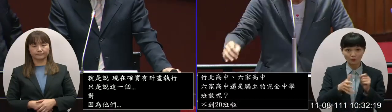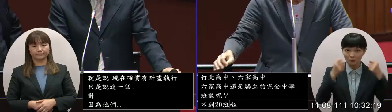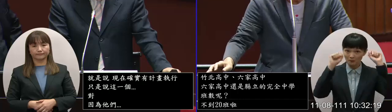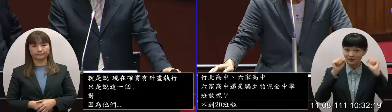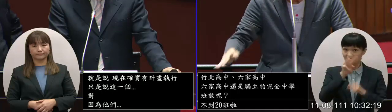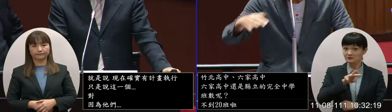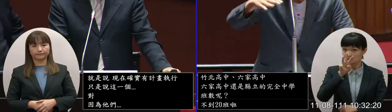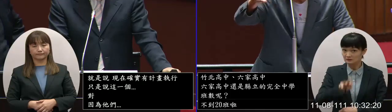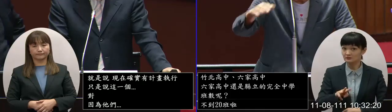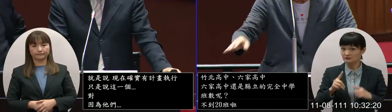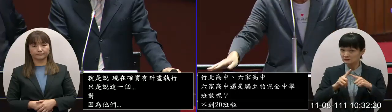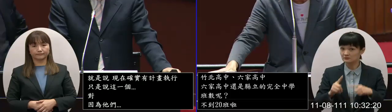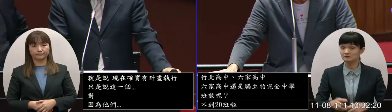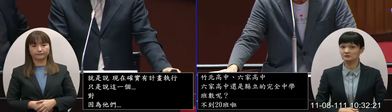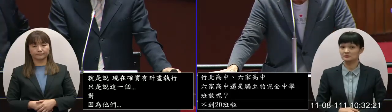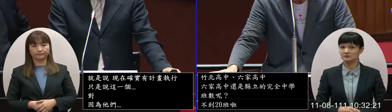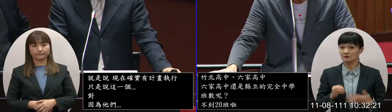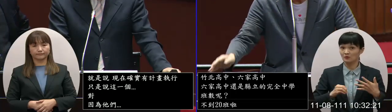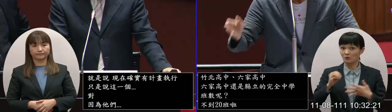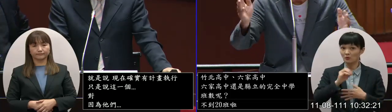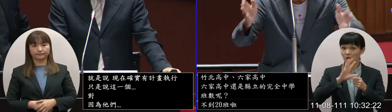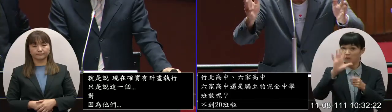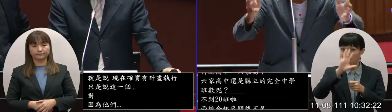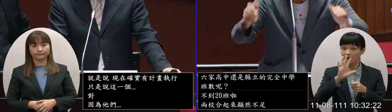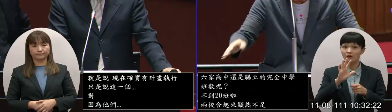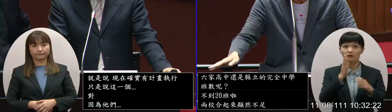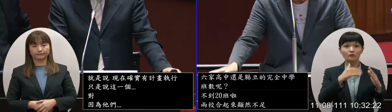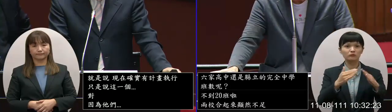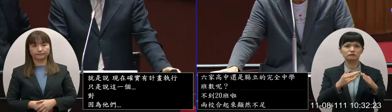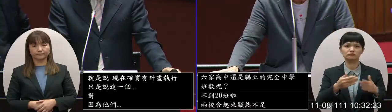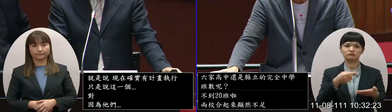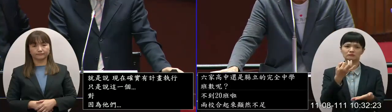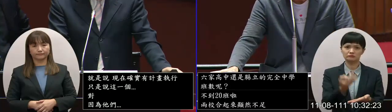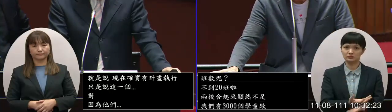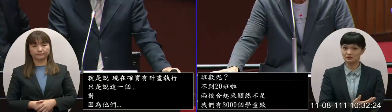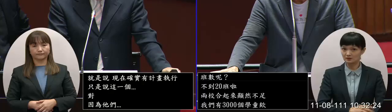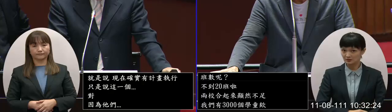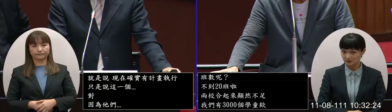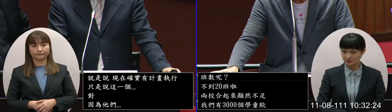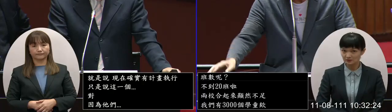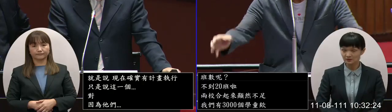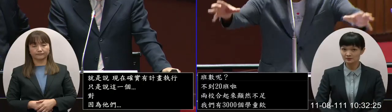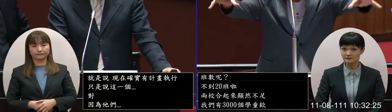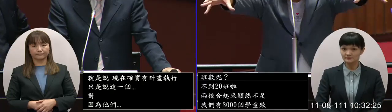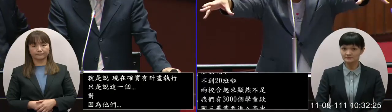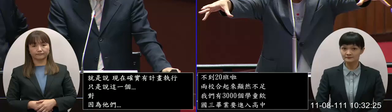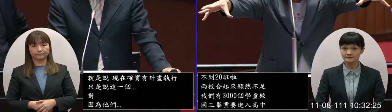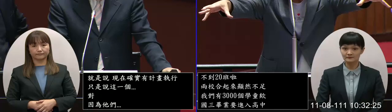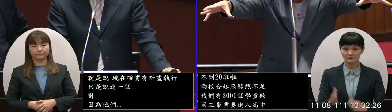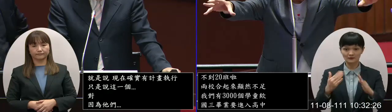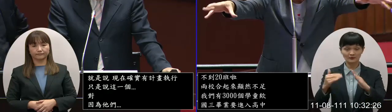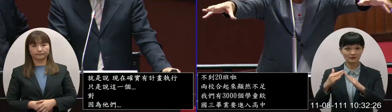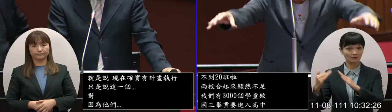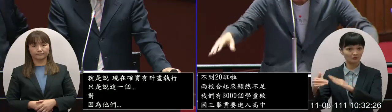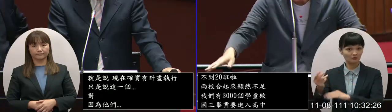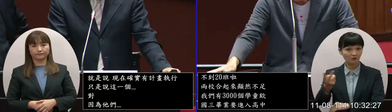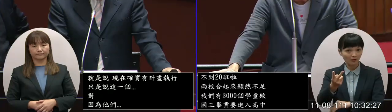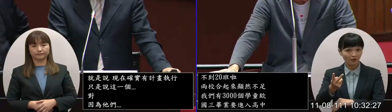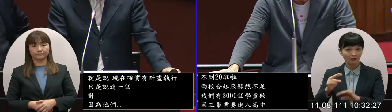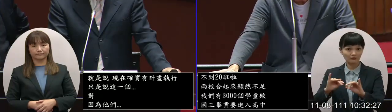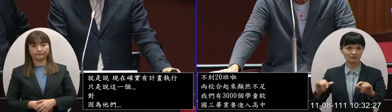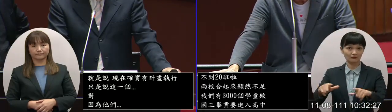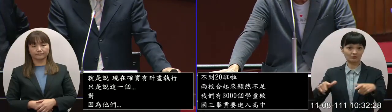国三毕业要进入高中，缺高中了，那两块校地，学校用